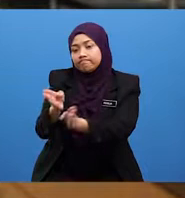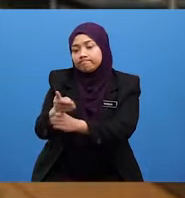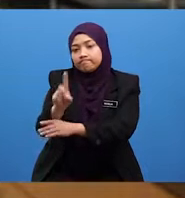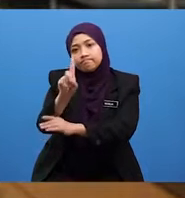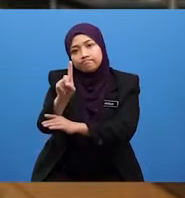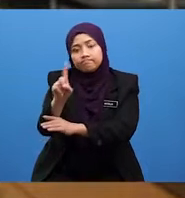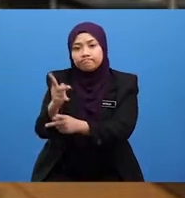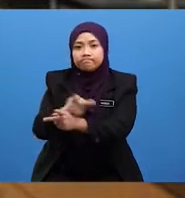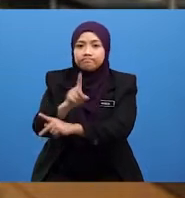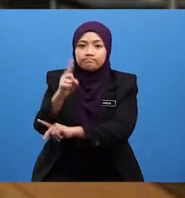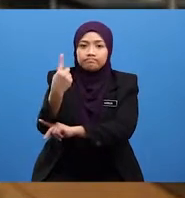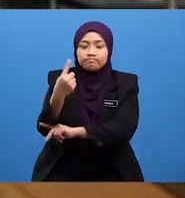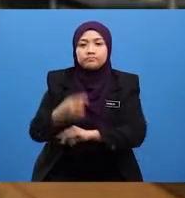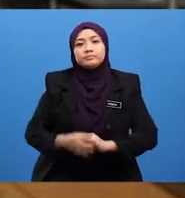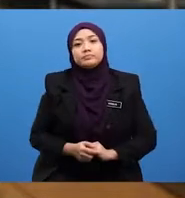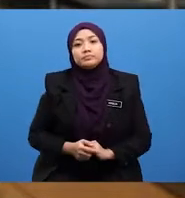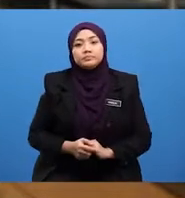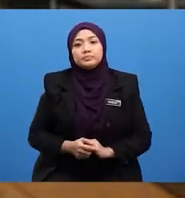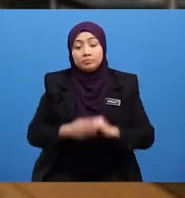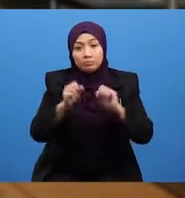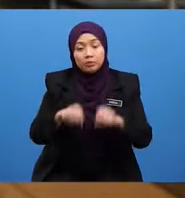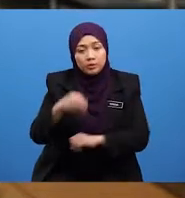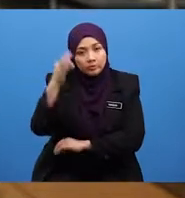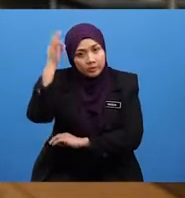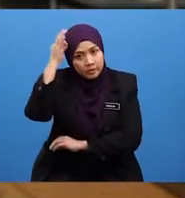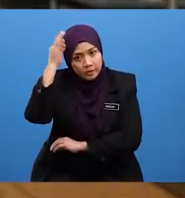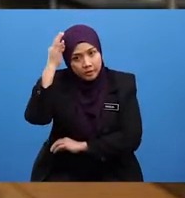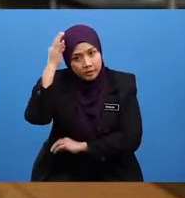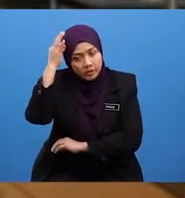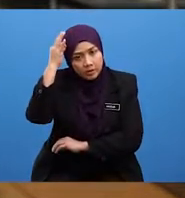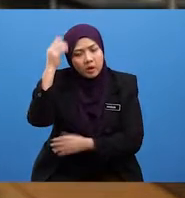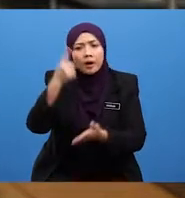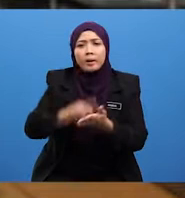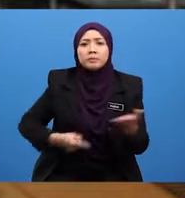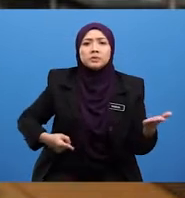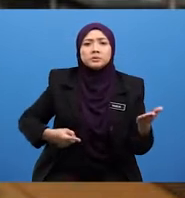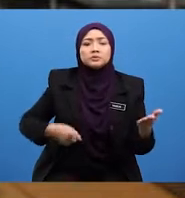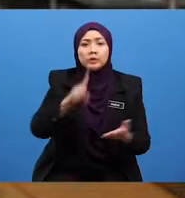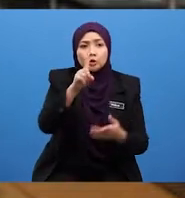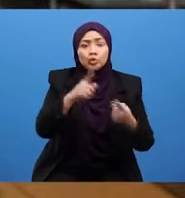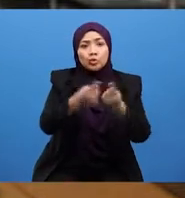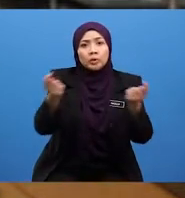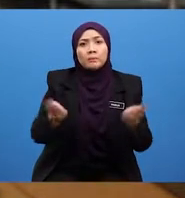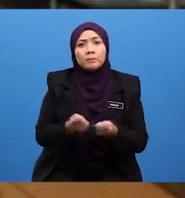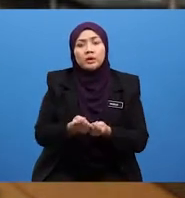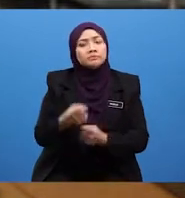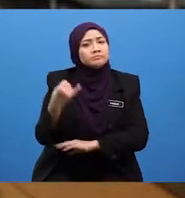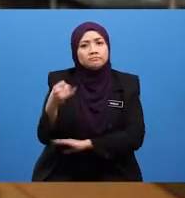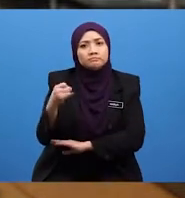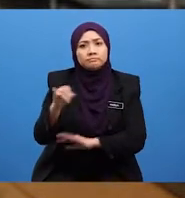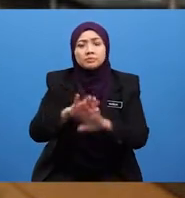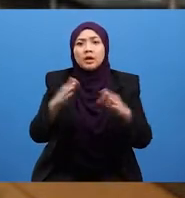Dapatkah murid-murid fikirkan satu tempat di sekeliling kita yang tidak